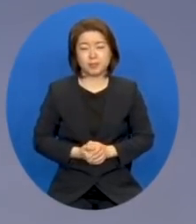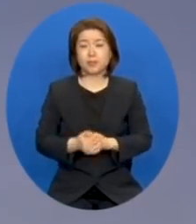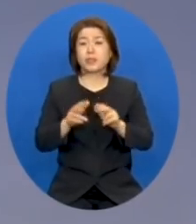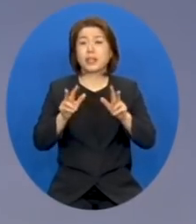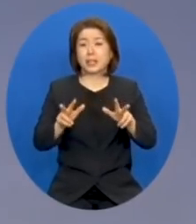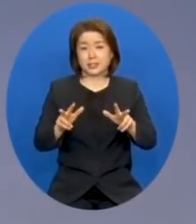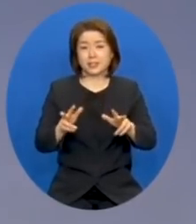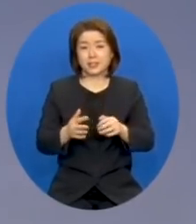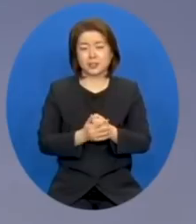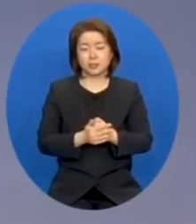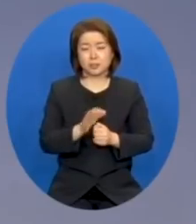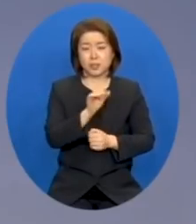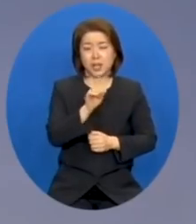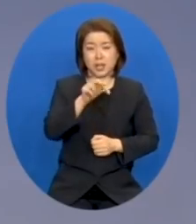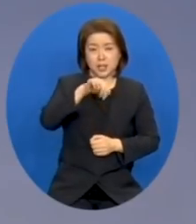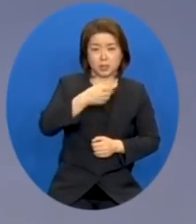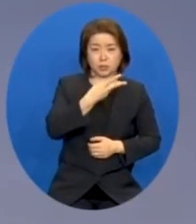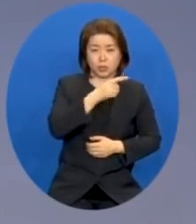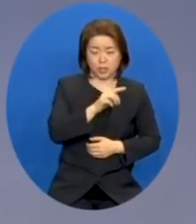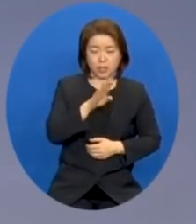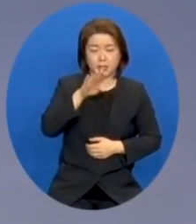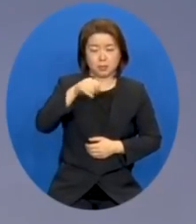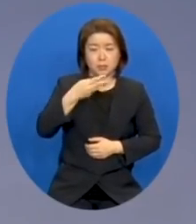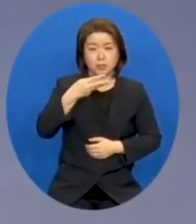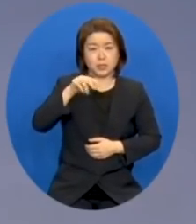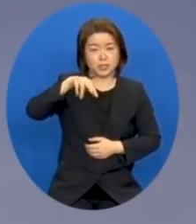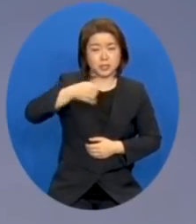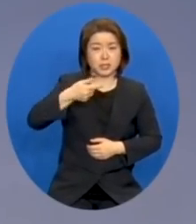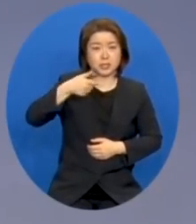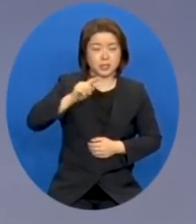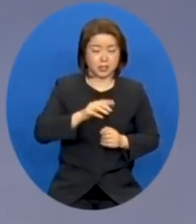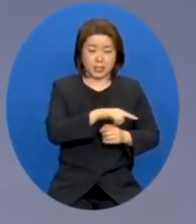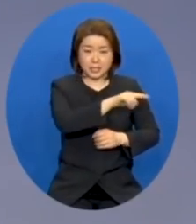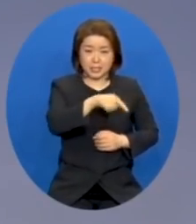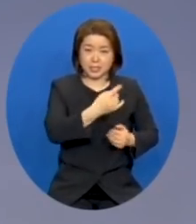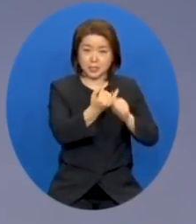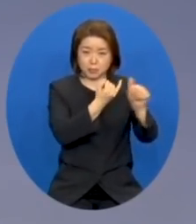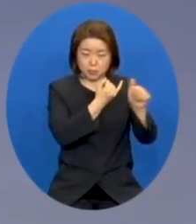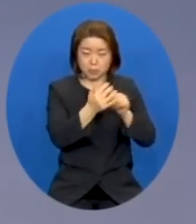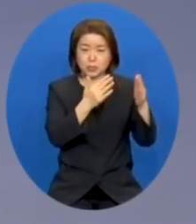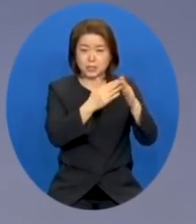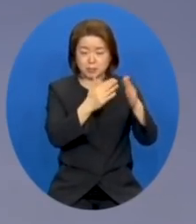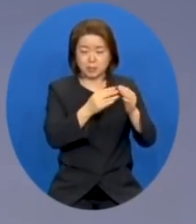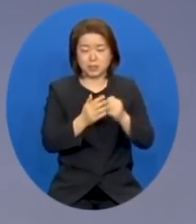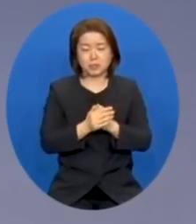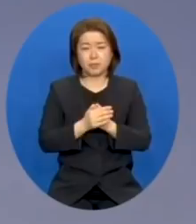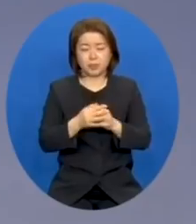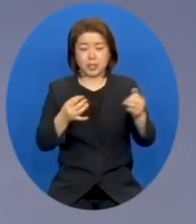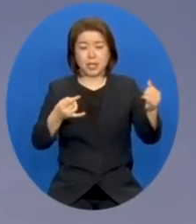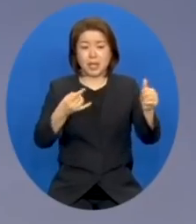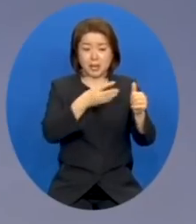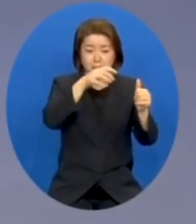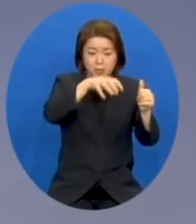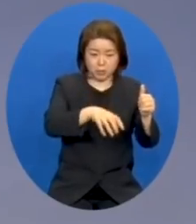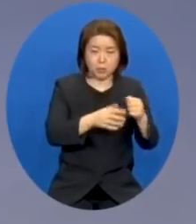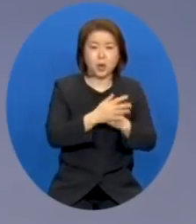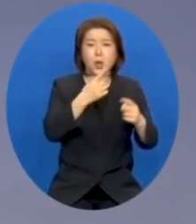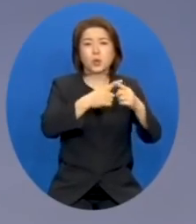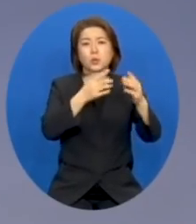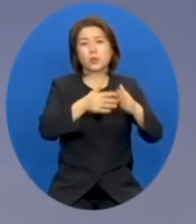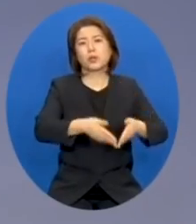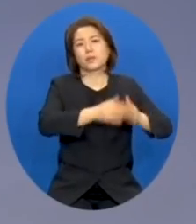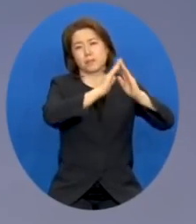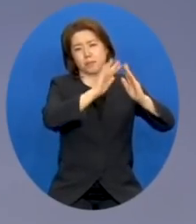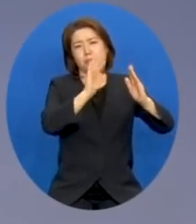지금 이 아굴라 브리스길라 부부와 의 gv 그 에베소에 교회가 되어 있는 것을 보게